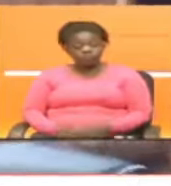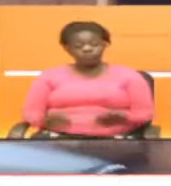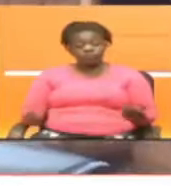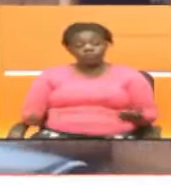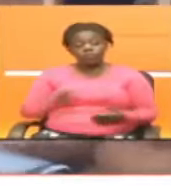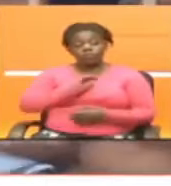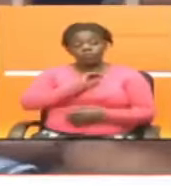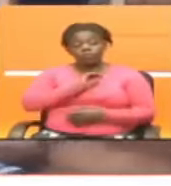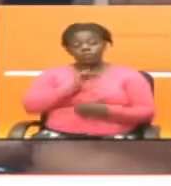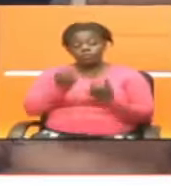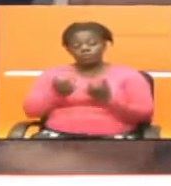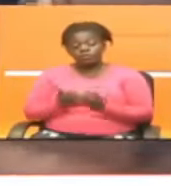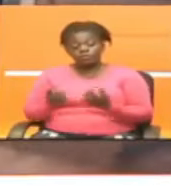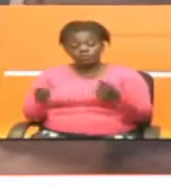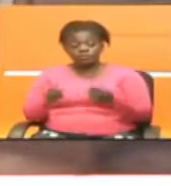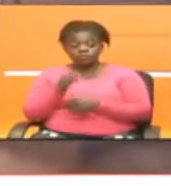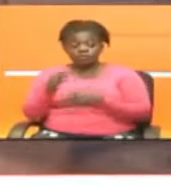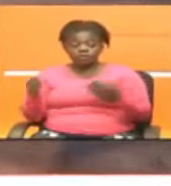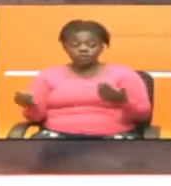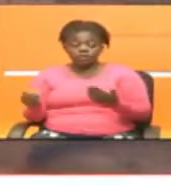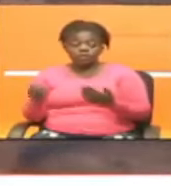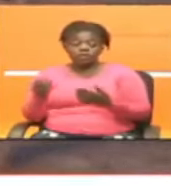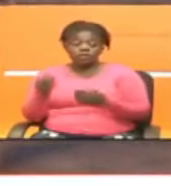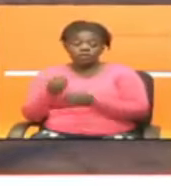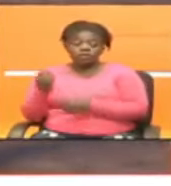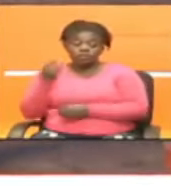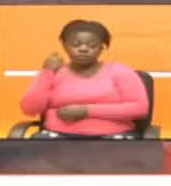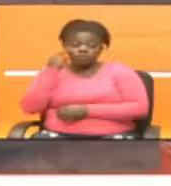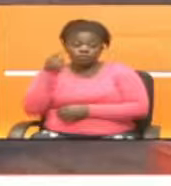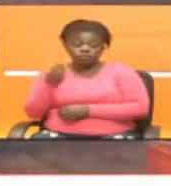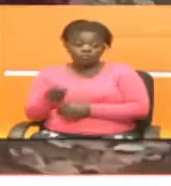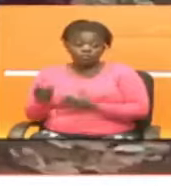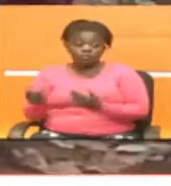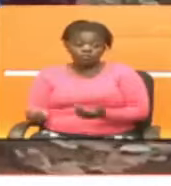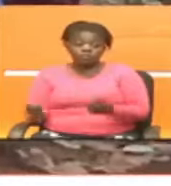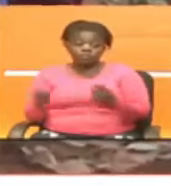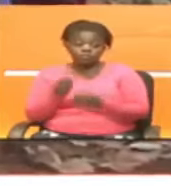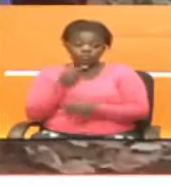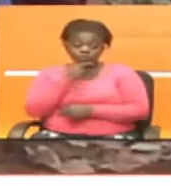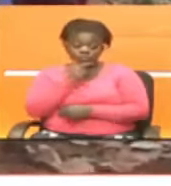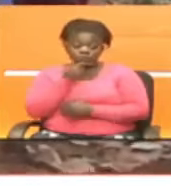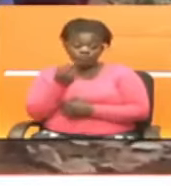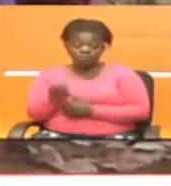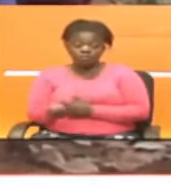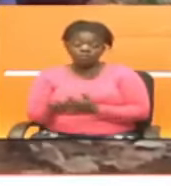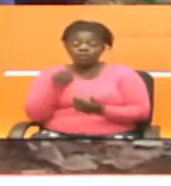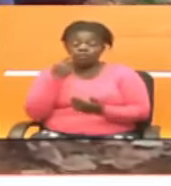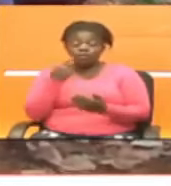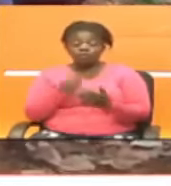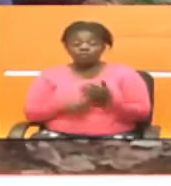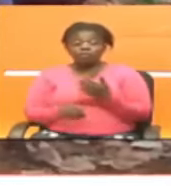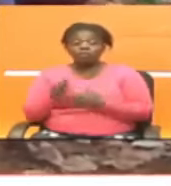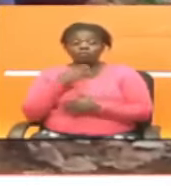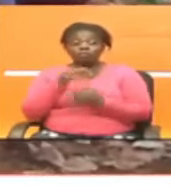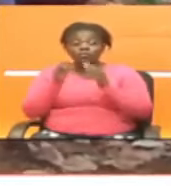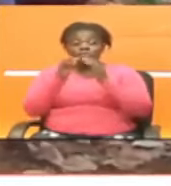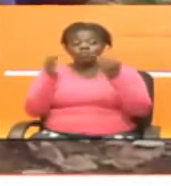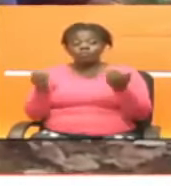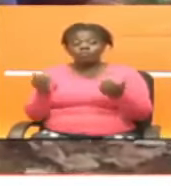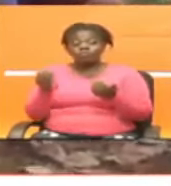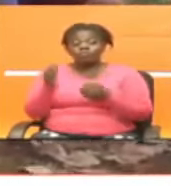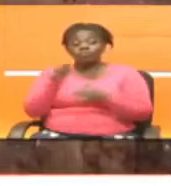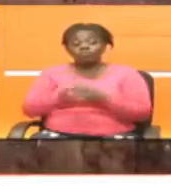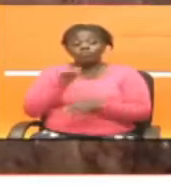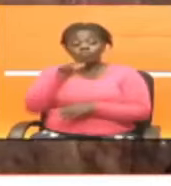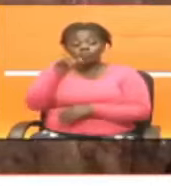Namwandu Nakibule Janati ne muganda we betusanze kulumbe munnaku eyamanyi bagambye nti beetaaga obwenkanya ku muntu